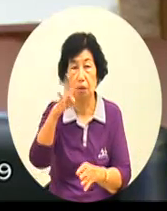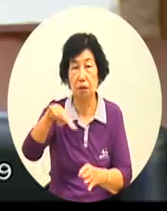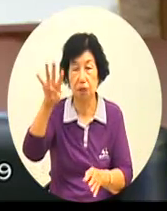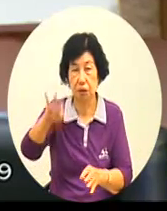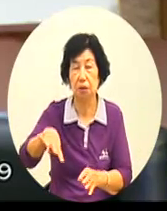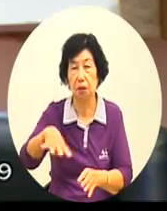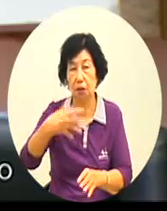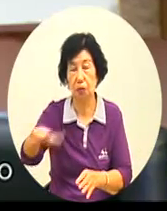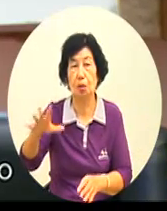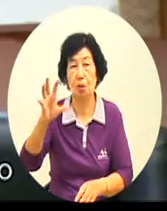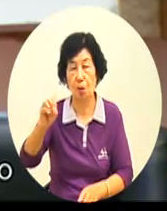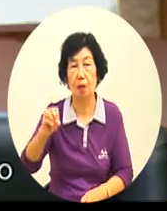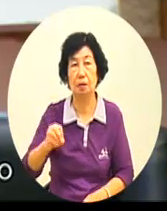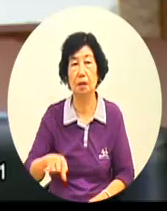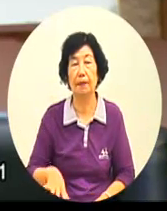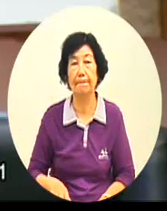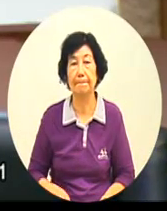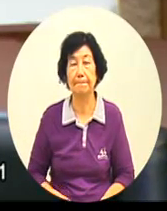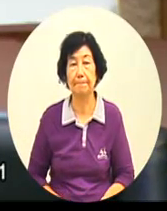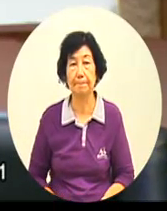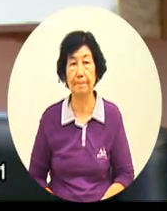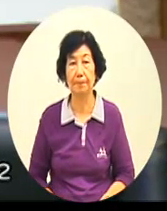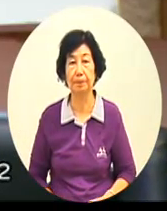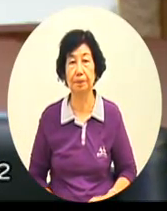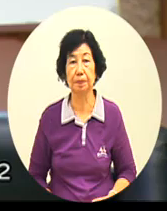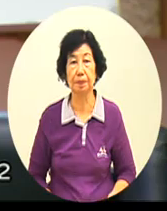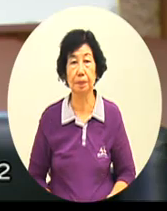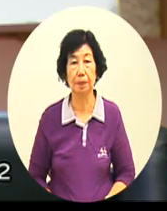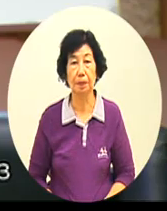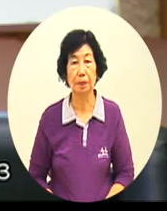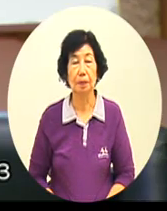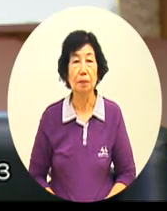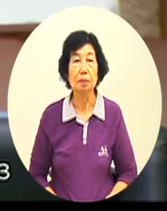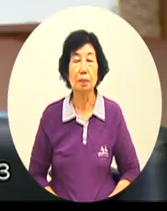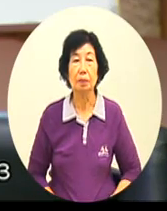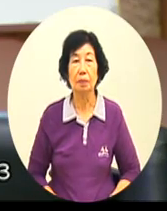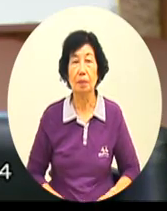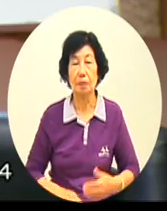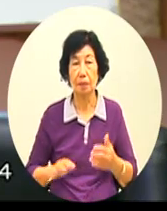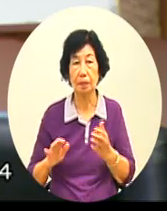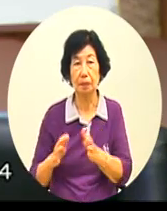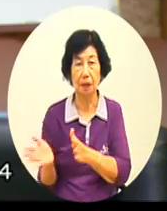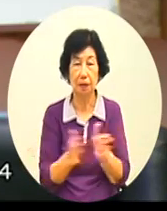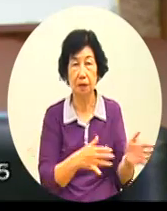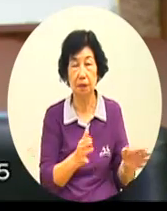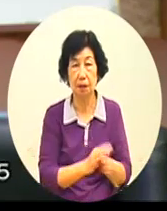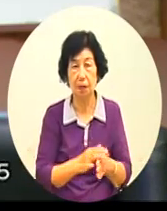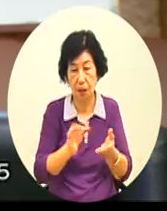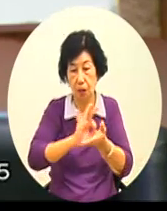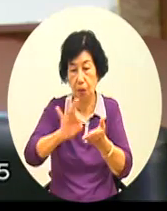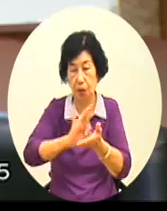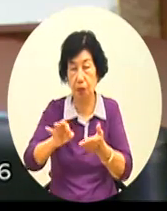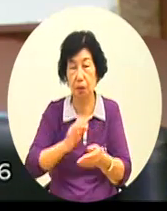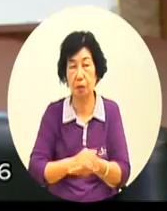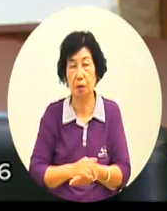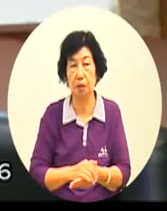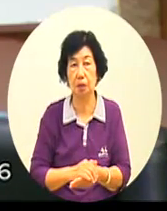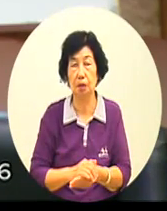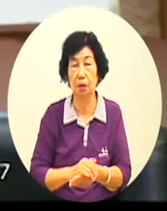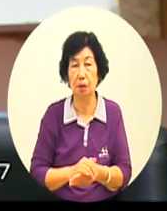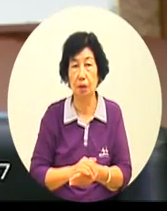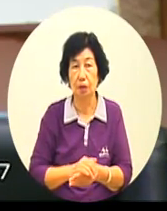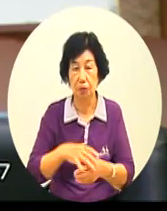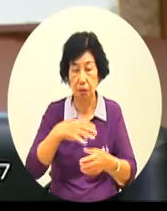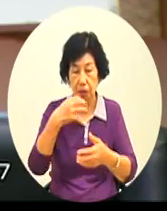4,000多万，那么其他的经费也包括我们市政